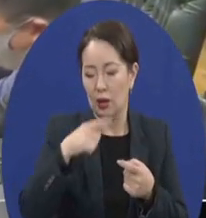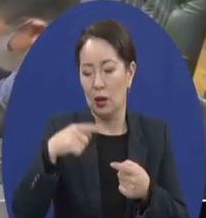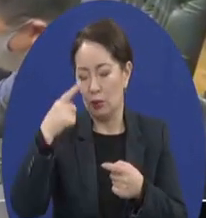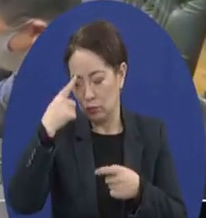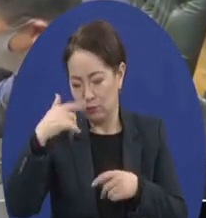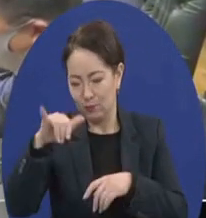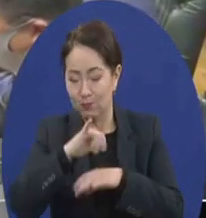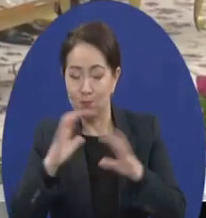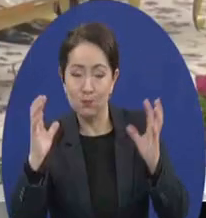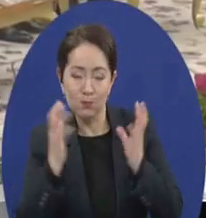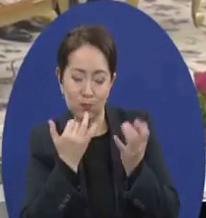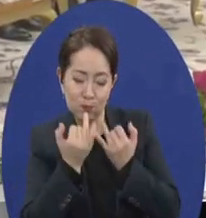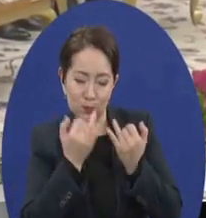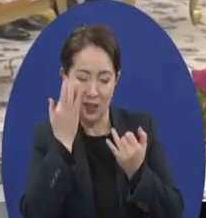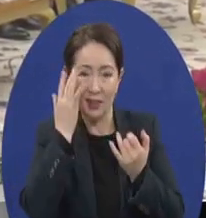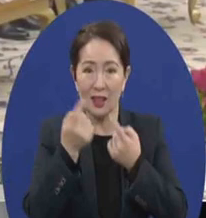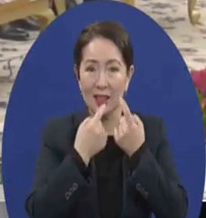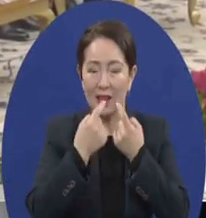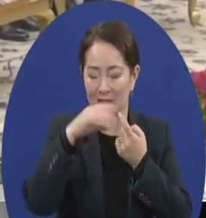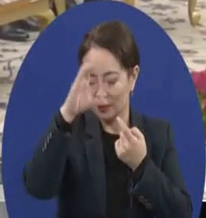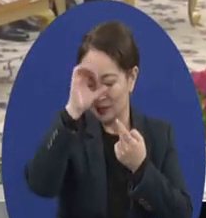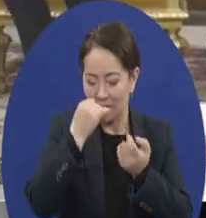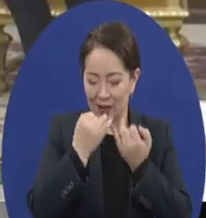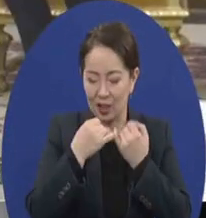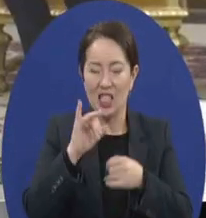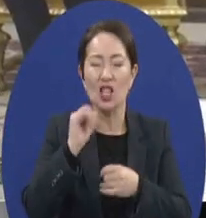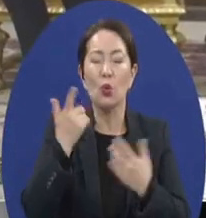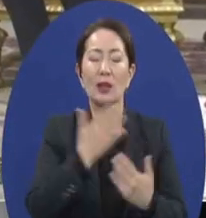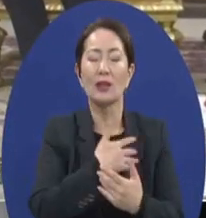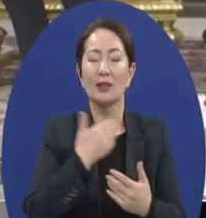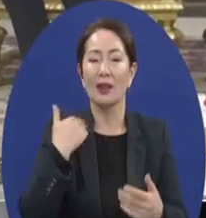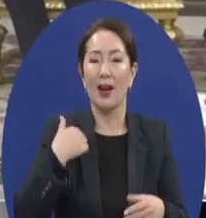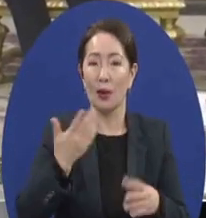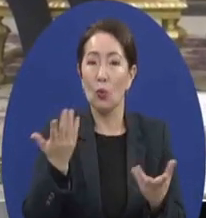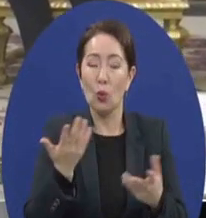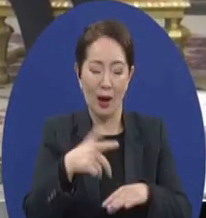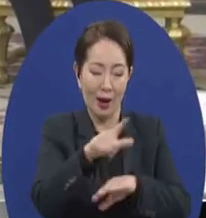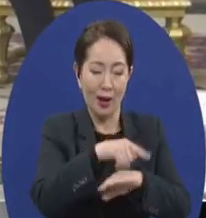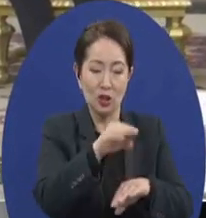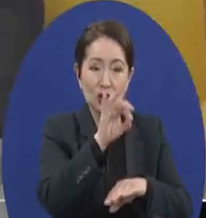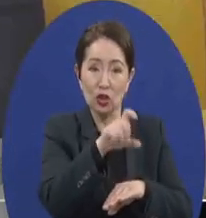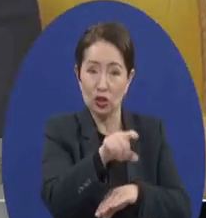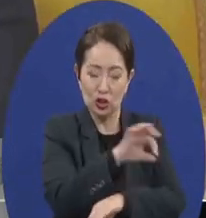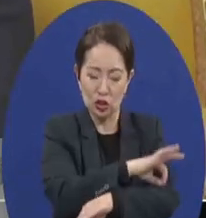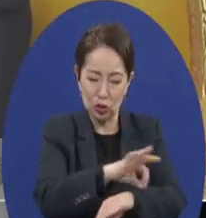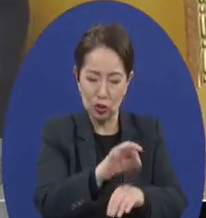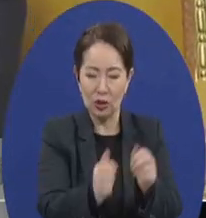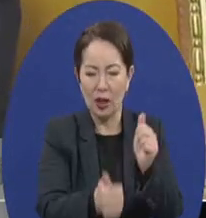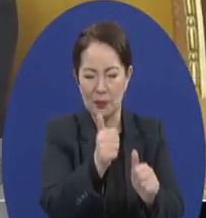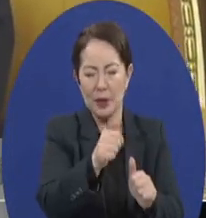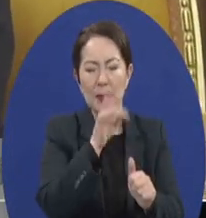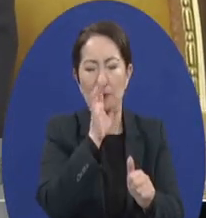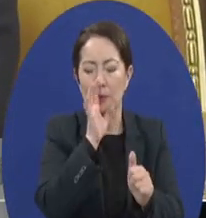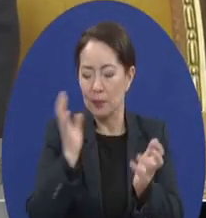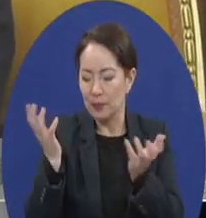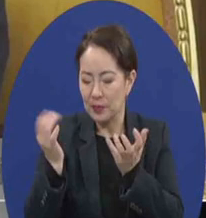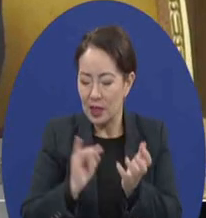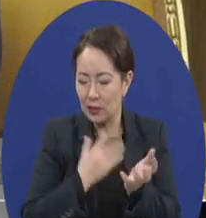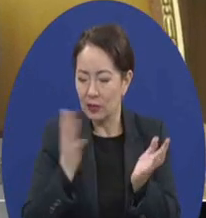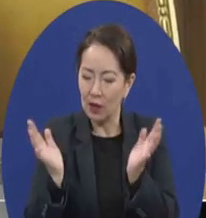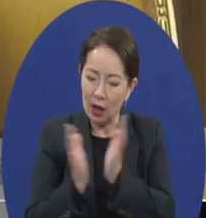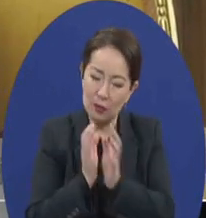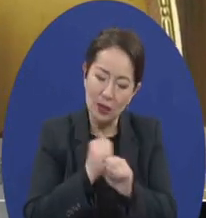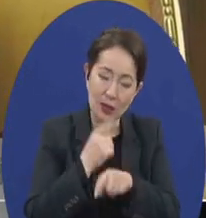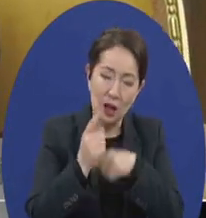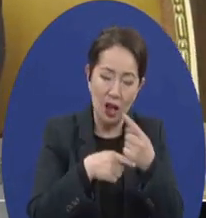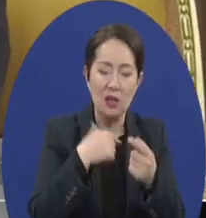гадаад харилцааны сайдтай хийсэн уулзалтаар эхэлж, улсын хурлын дарга Зандан шатар газрын тос боловсруулах үйлдвэрийн төслийг амжилттай хэрэгжүүлэхээр талууд идэвхтэй